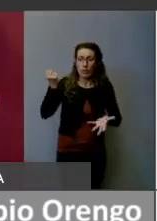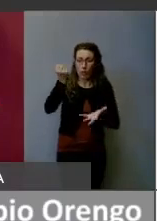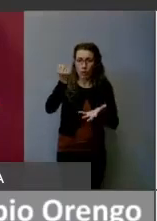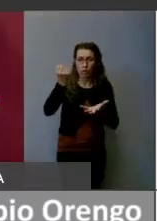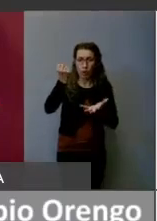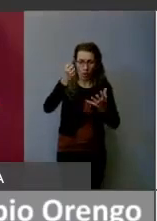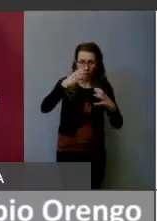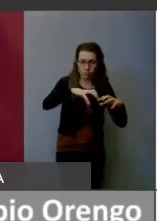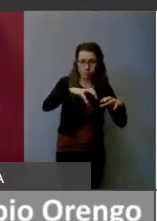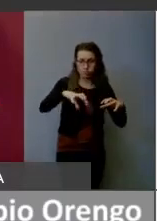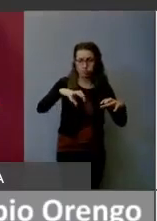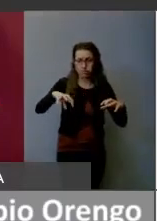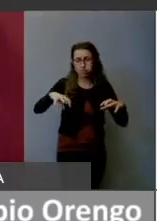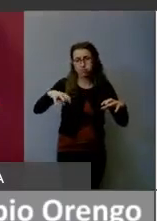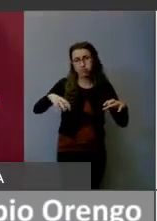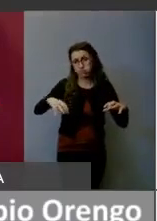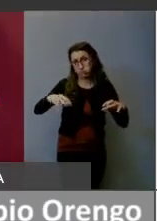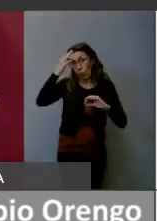anche rispetto